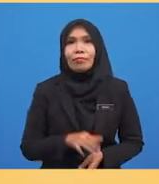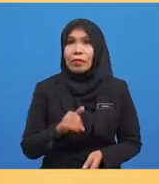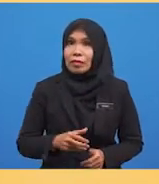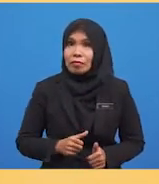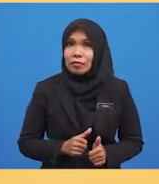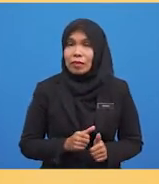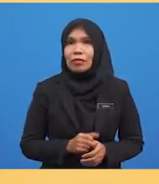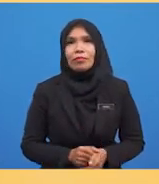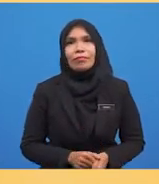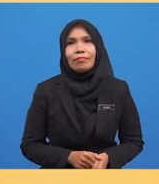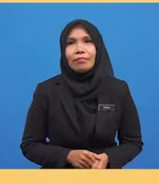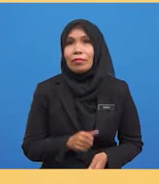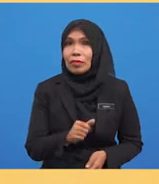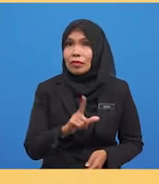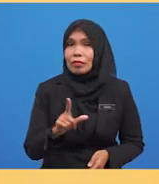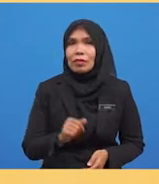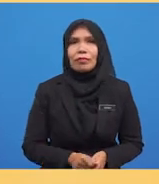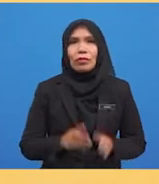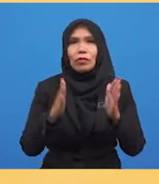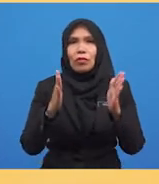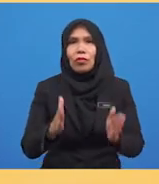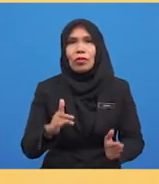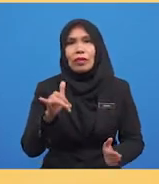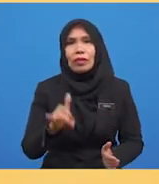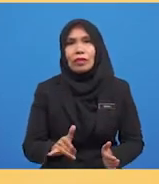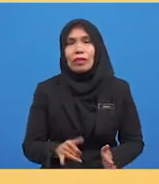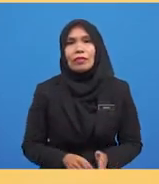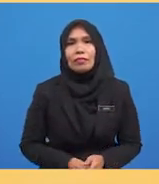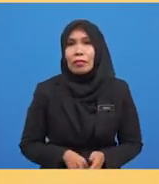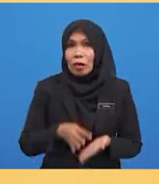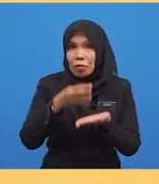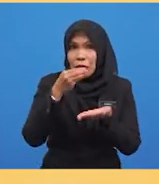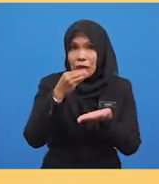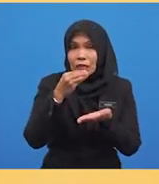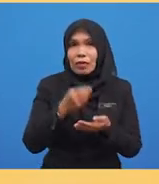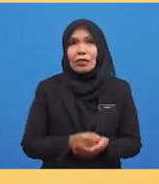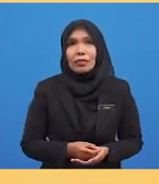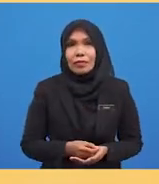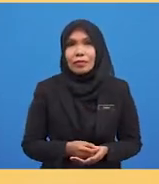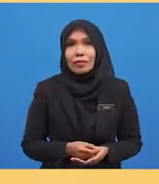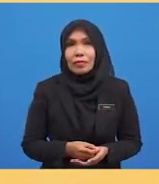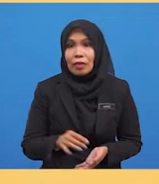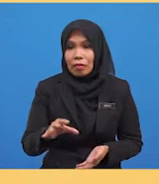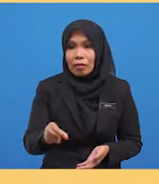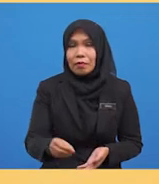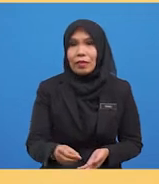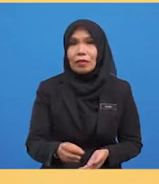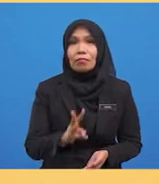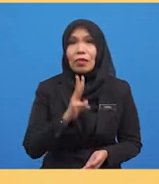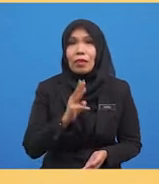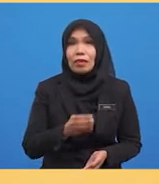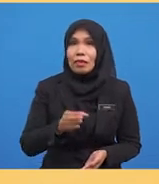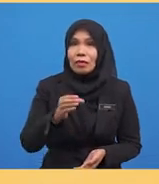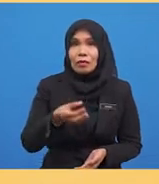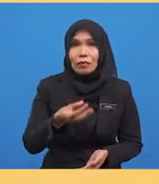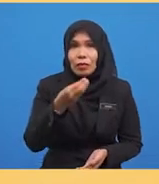yang menjamu selera perlulah berkumur-kumur untuk membersihkan mulut dan diakhiri